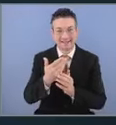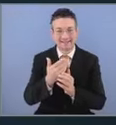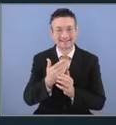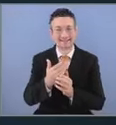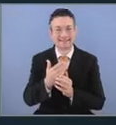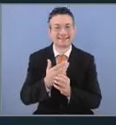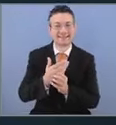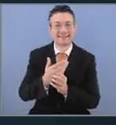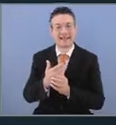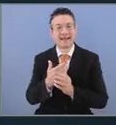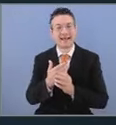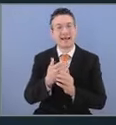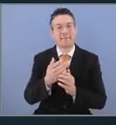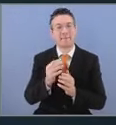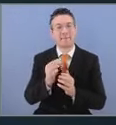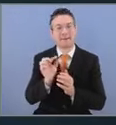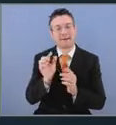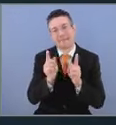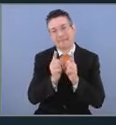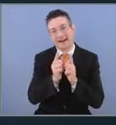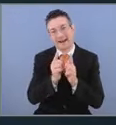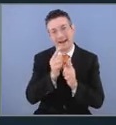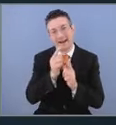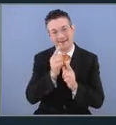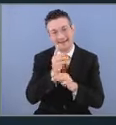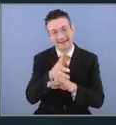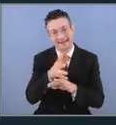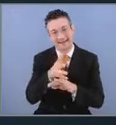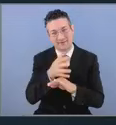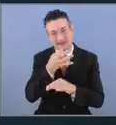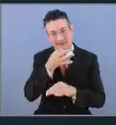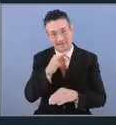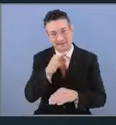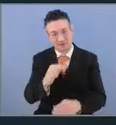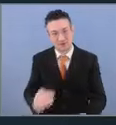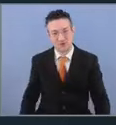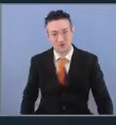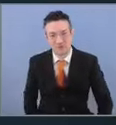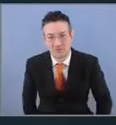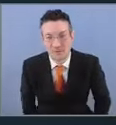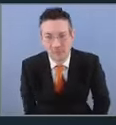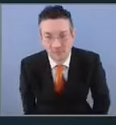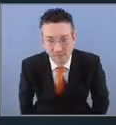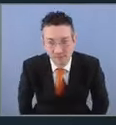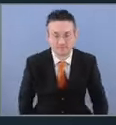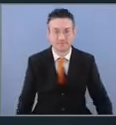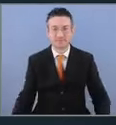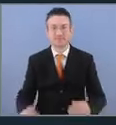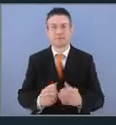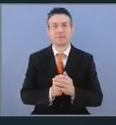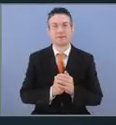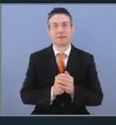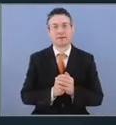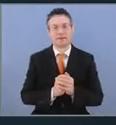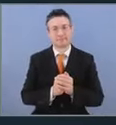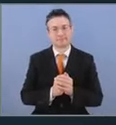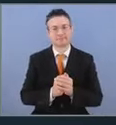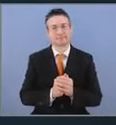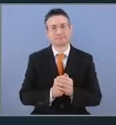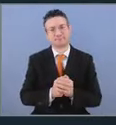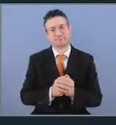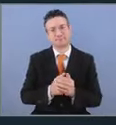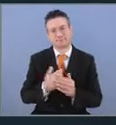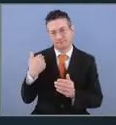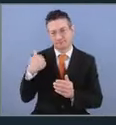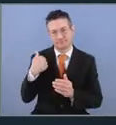che porto è molto particolare rispetto agli interventi che si sono svolti prima, perché noi siamo